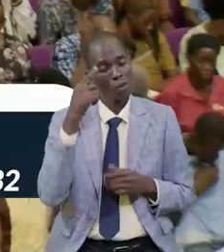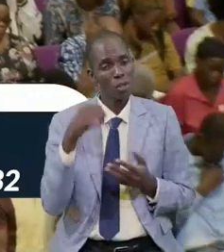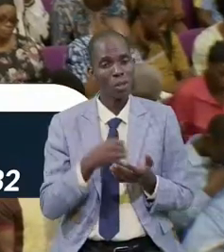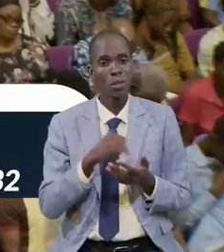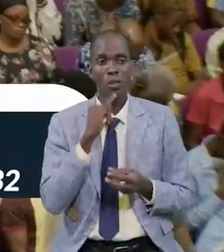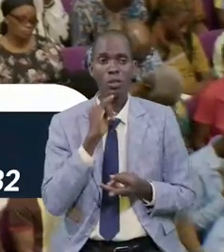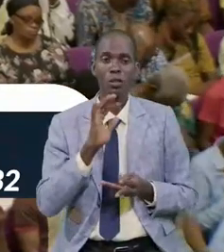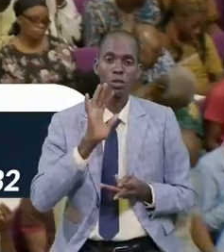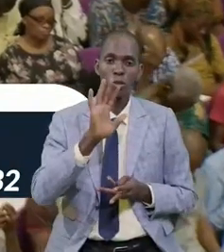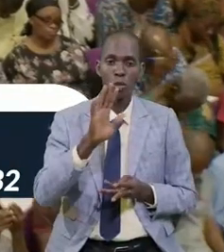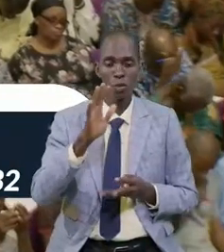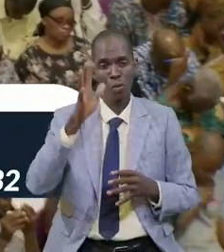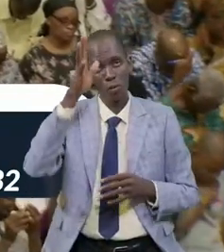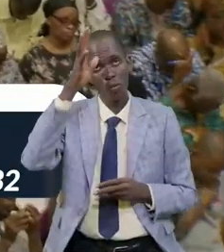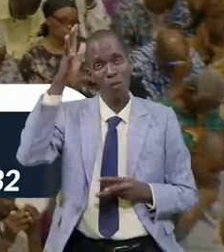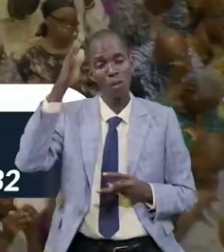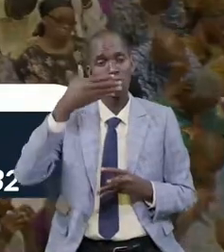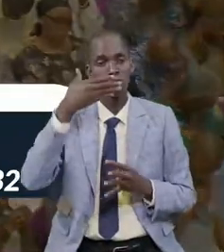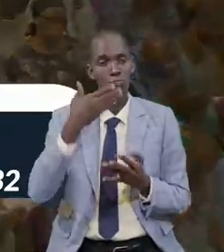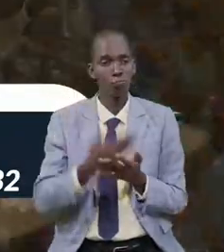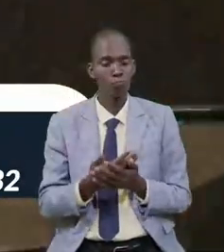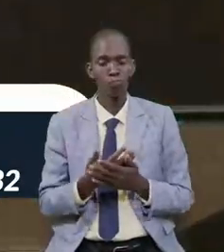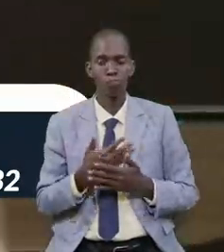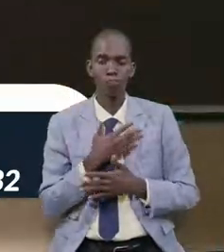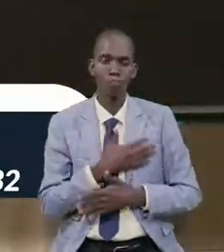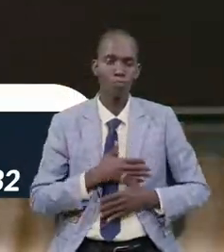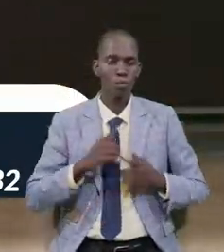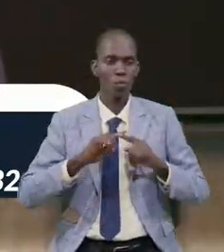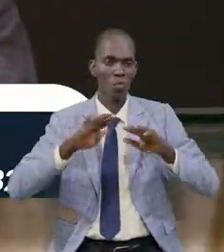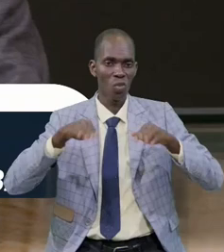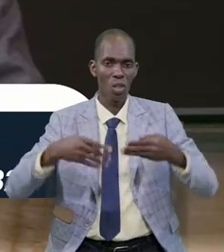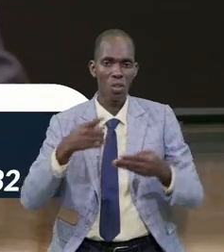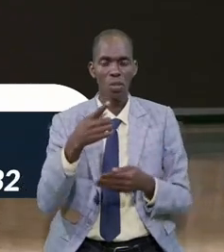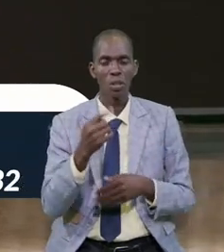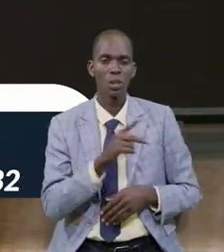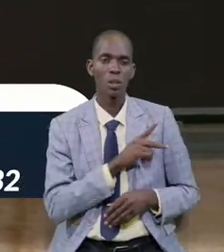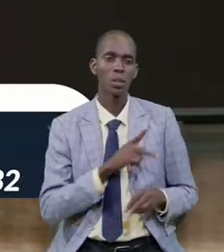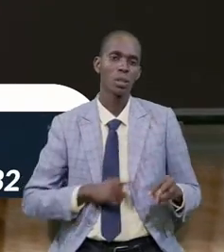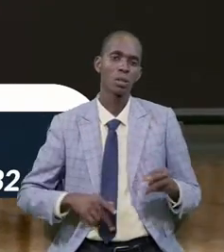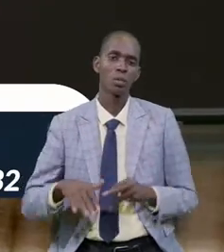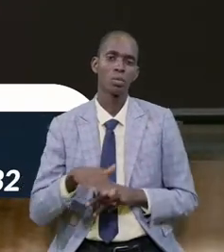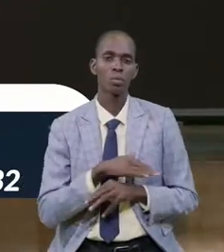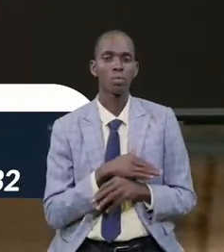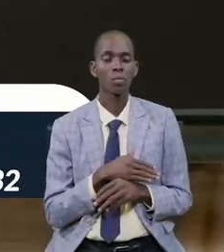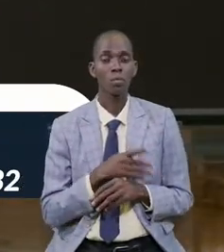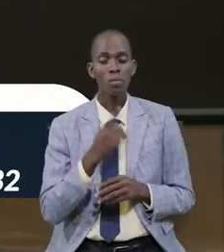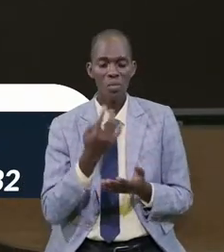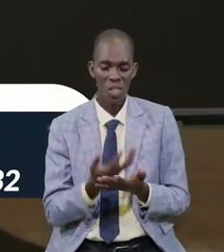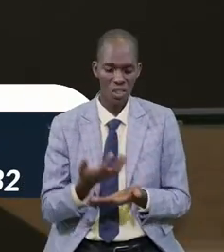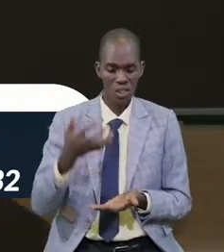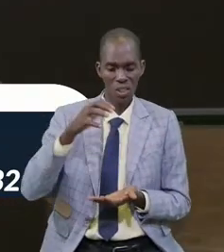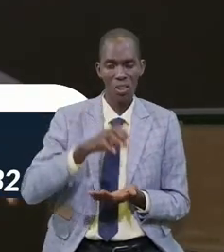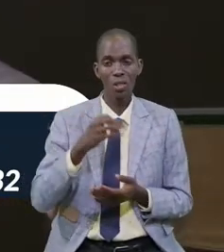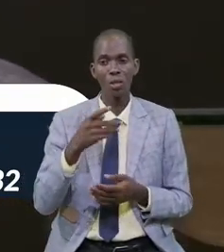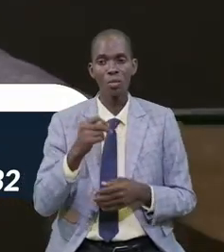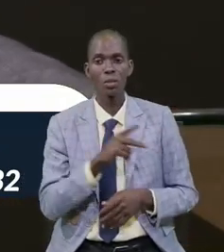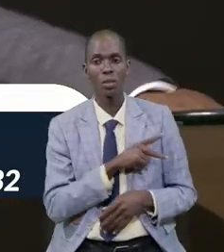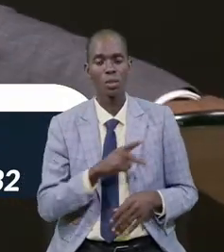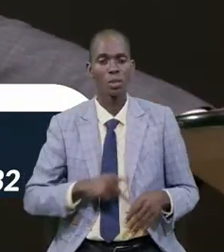Père a trouvé bon de vous donner le royaume. Amen. Les richesses du